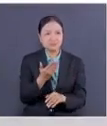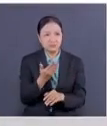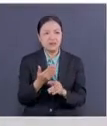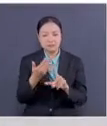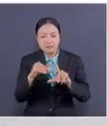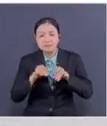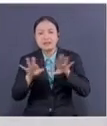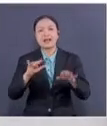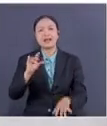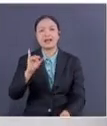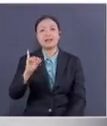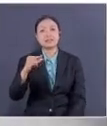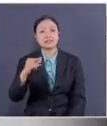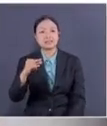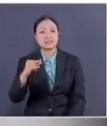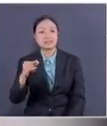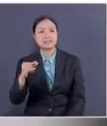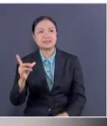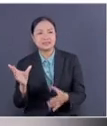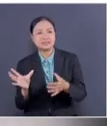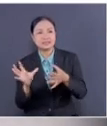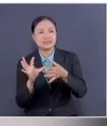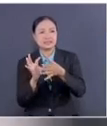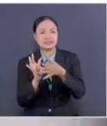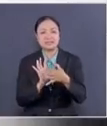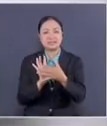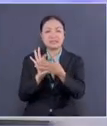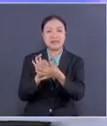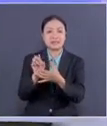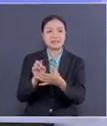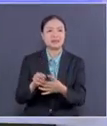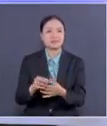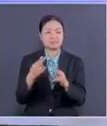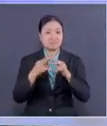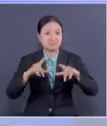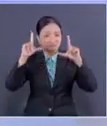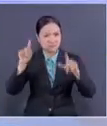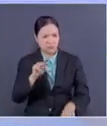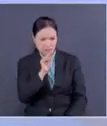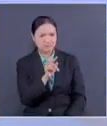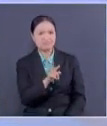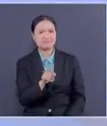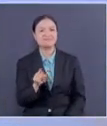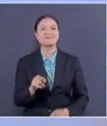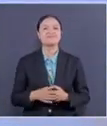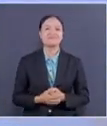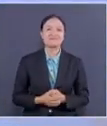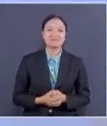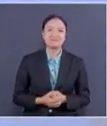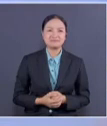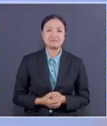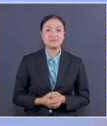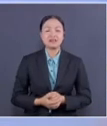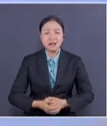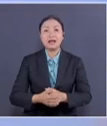แชร์ลงใน Instagram แล้วแท็กไปที่ทีมเต้นของปาเจปาร์คกับบอสเจปาร์คบอกงานนี้บอสต้องเห็นค่ะ ไม่แล้วนี่งานวันวิ